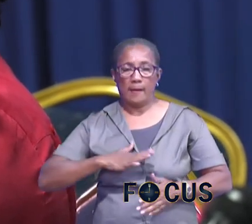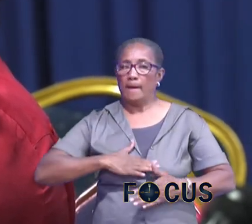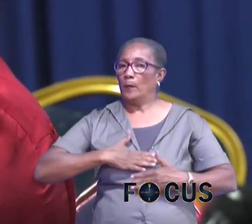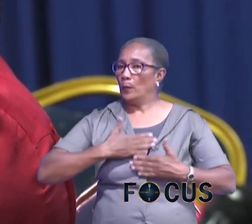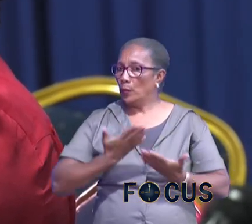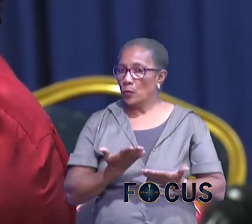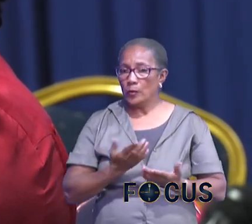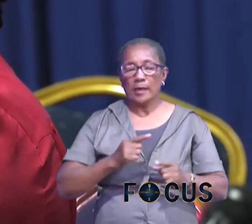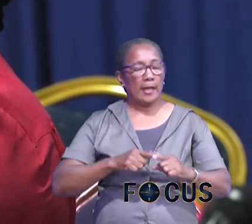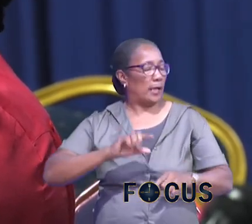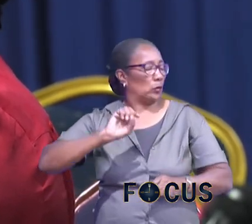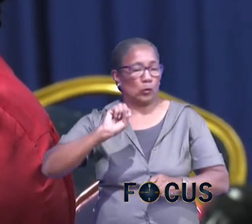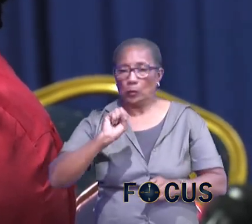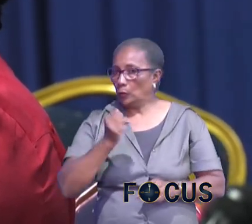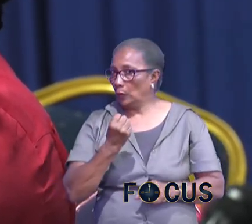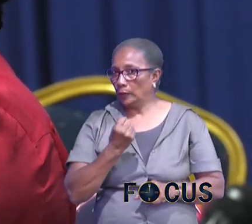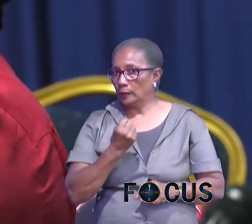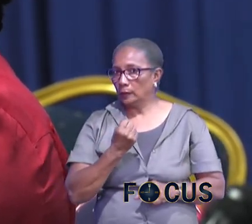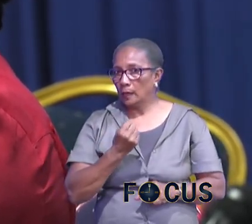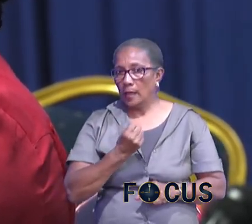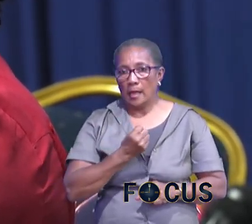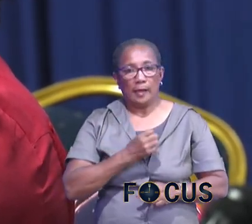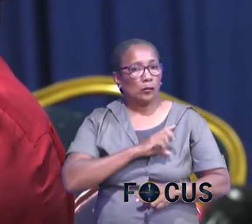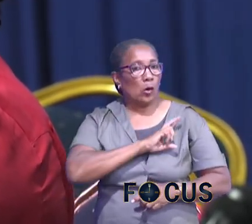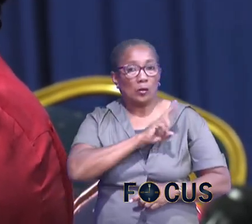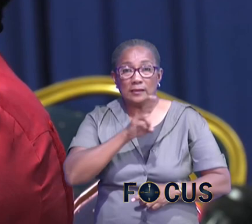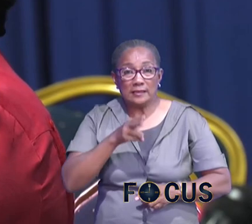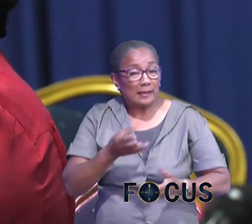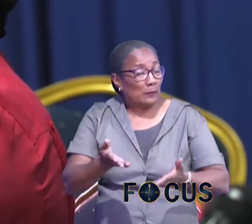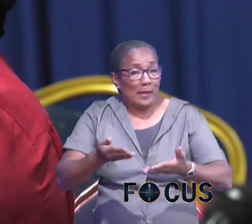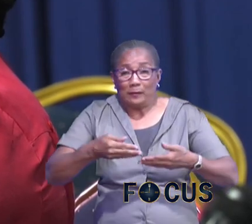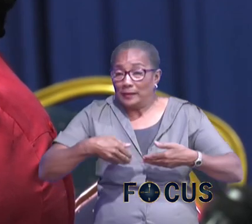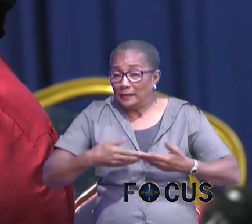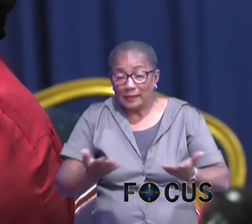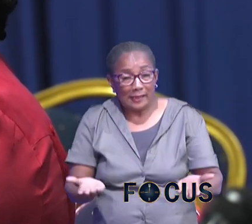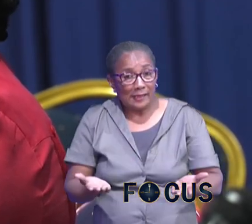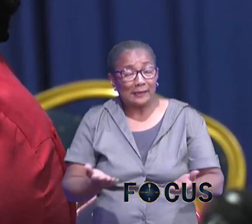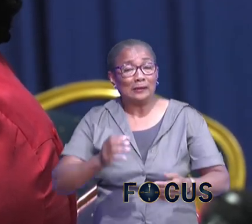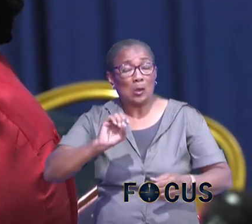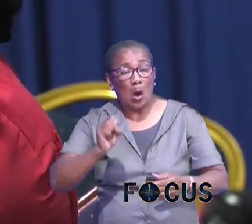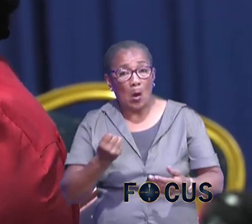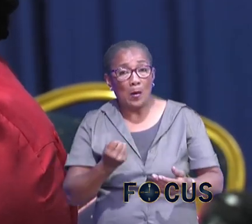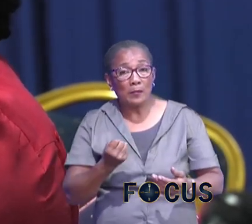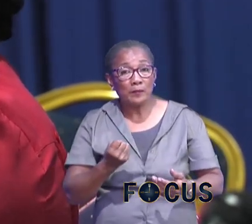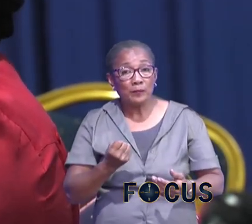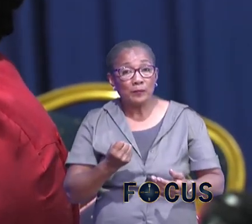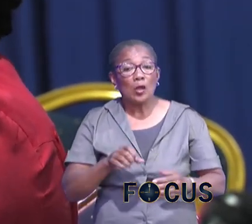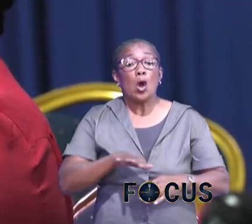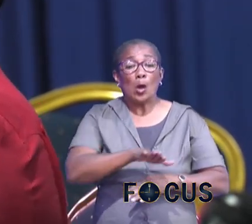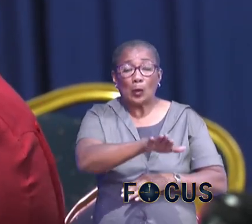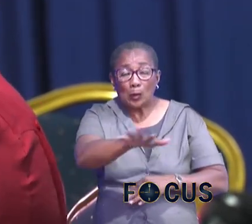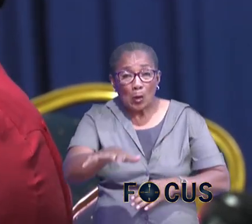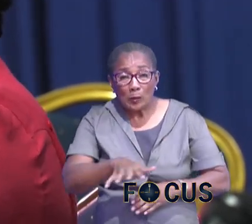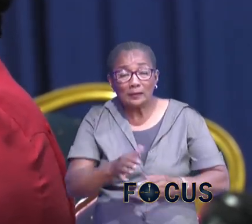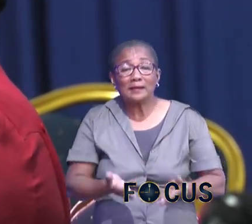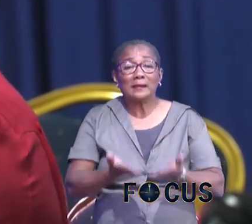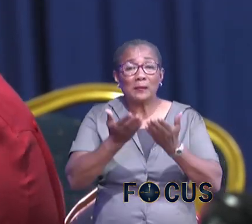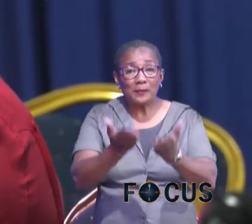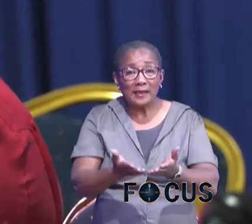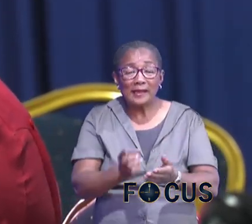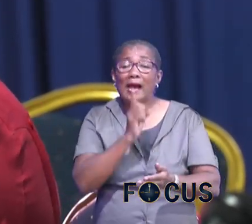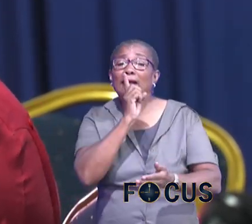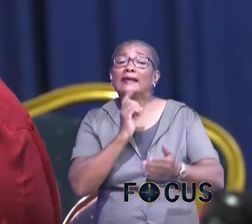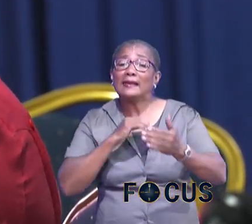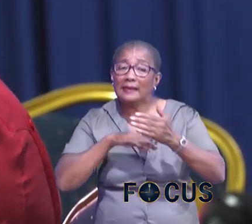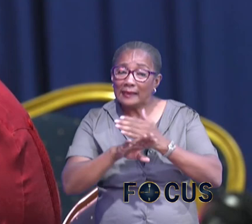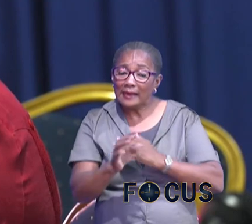Wij kunnen het ons niet permitteren om ruimte te bieden aan